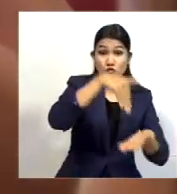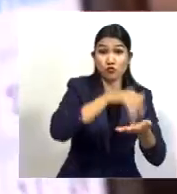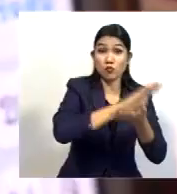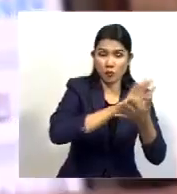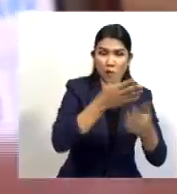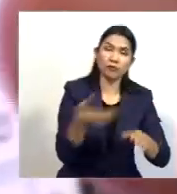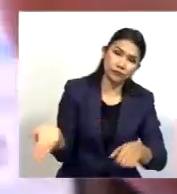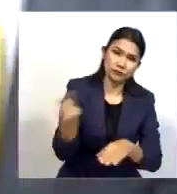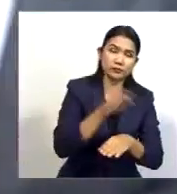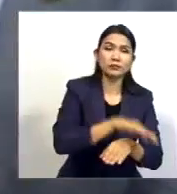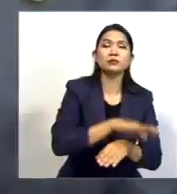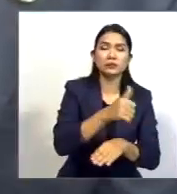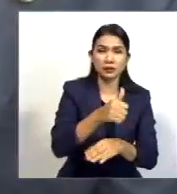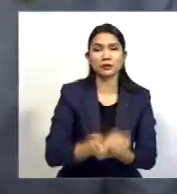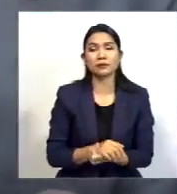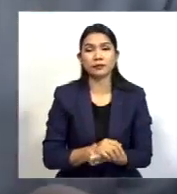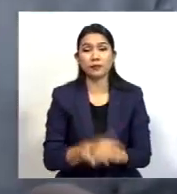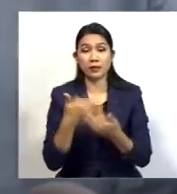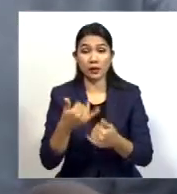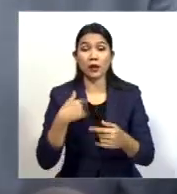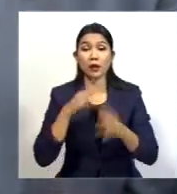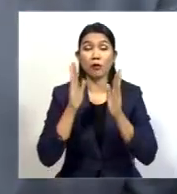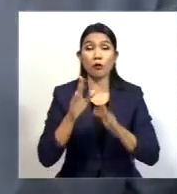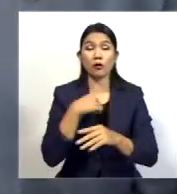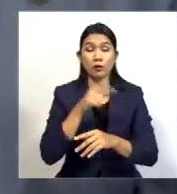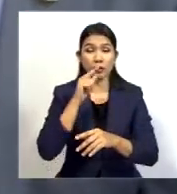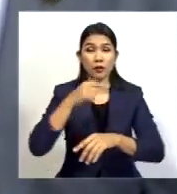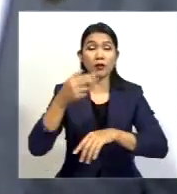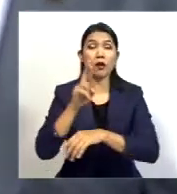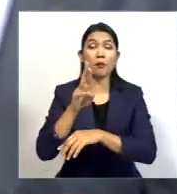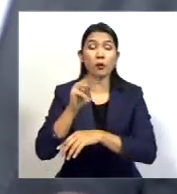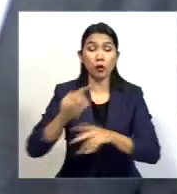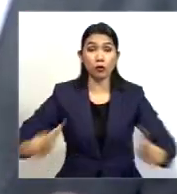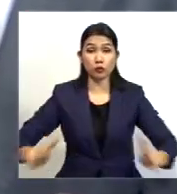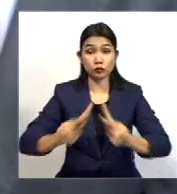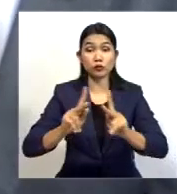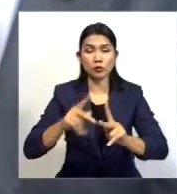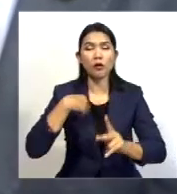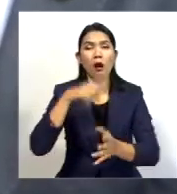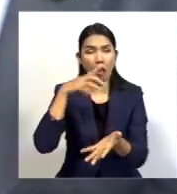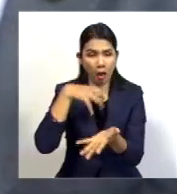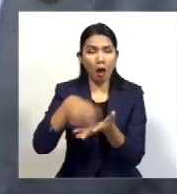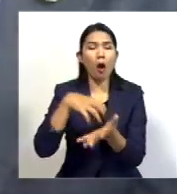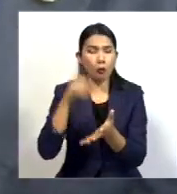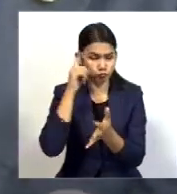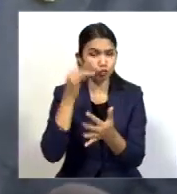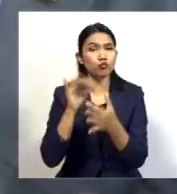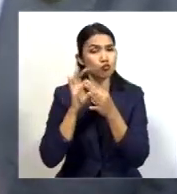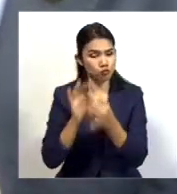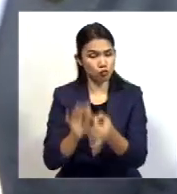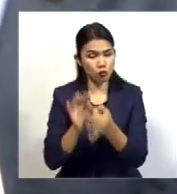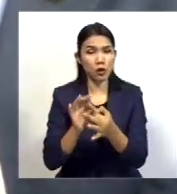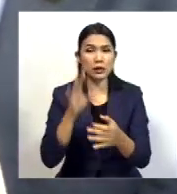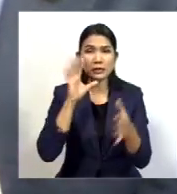างด้านนายพุทธิพงศ์ปุณกานต์รัฐมนตรีว่าการกระทรวงดิจิทัลเพื่อเศรษฐกิจและสังคมก็ยอมรับว่ามีความเป็นห่วงในเรื่องของการ